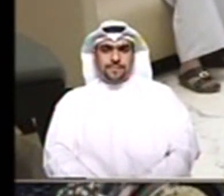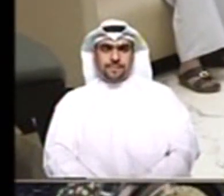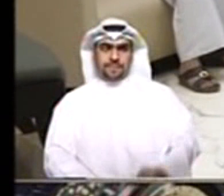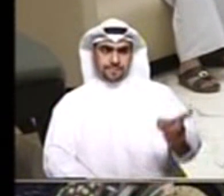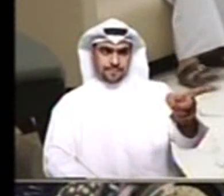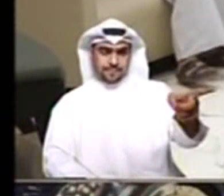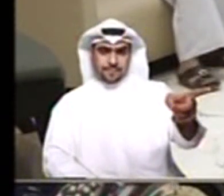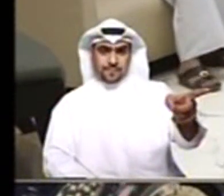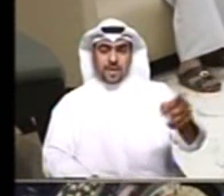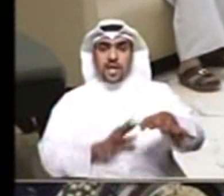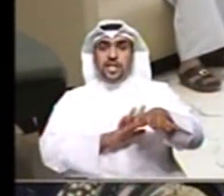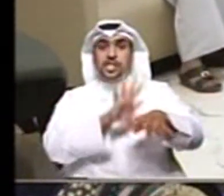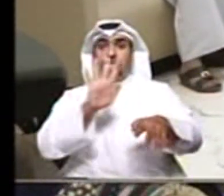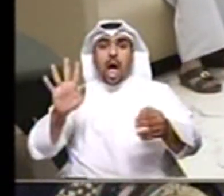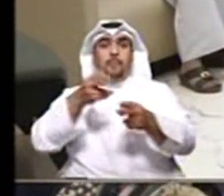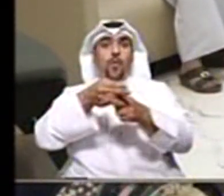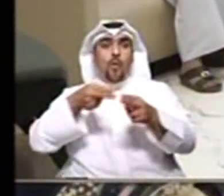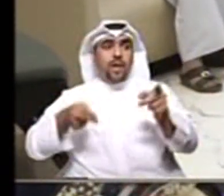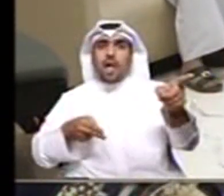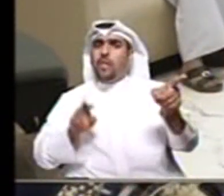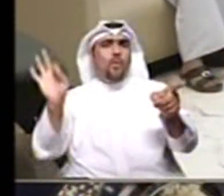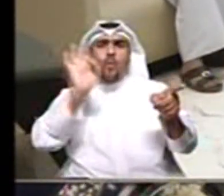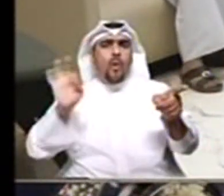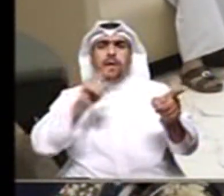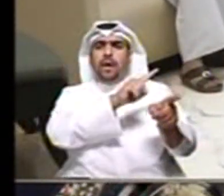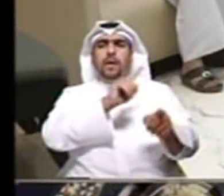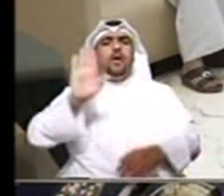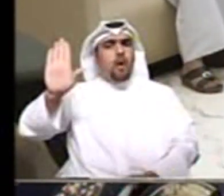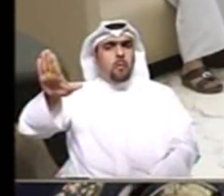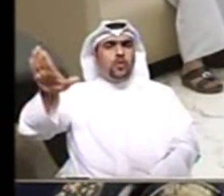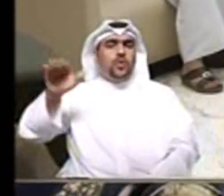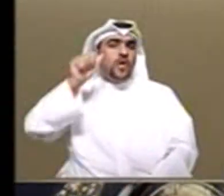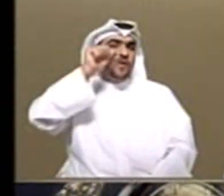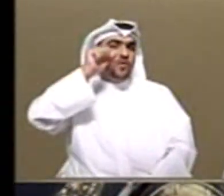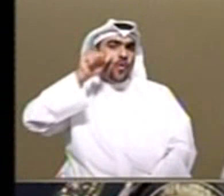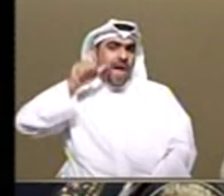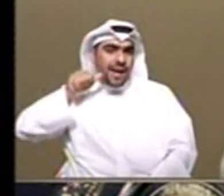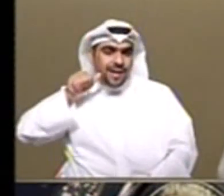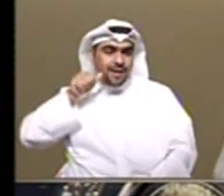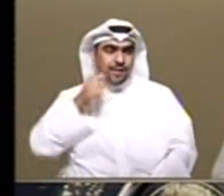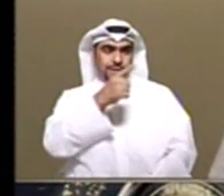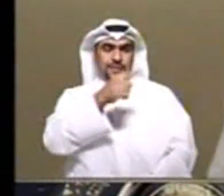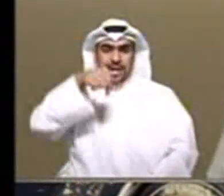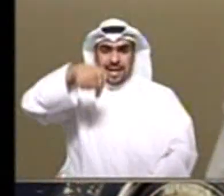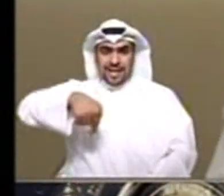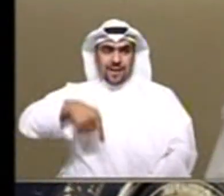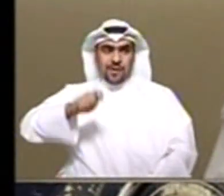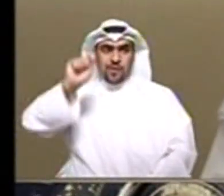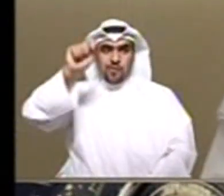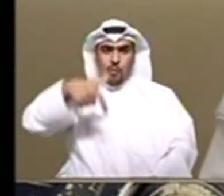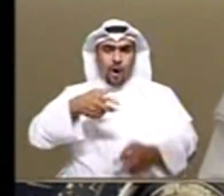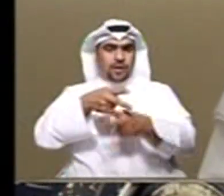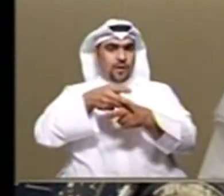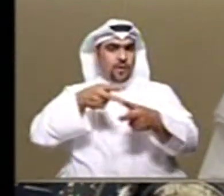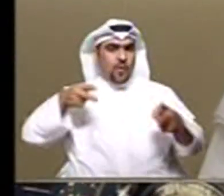حالة من الرضا والشكر سادت الأجواء التي جمعت بين سفارة دولة الكويت لدى السودان وعدد من المواطنين الذين